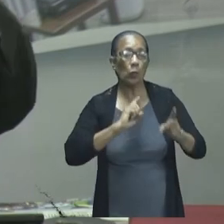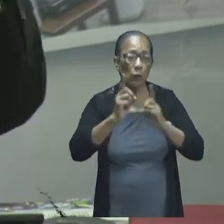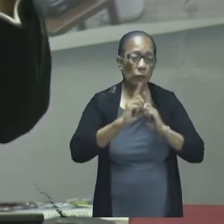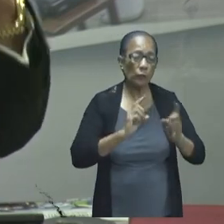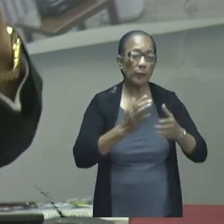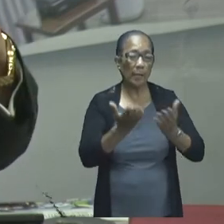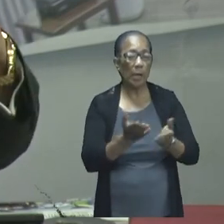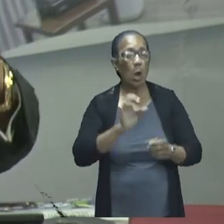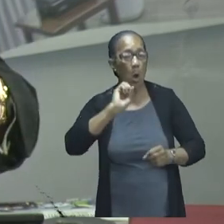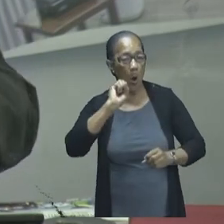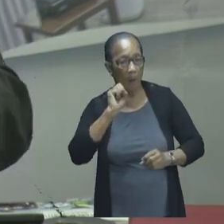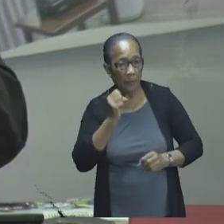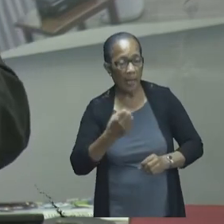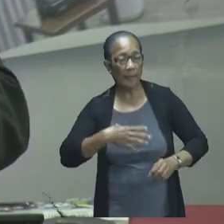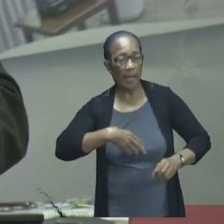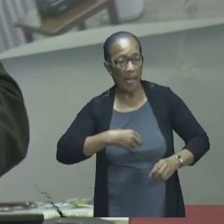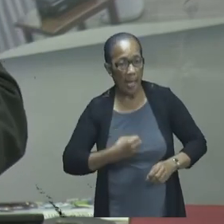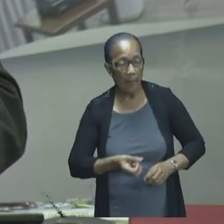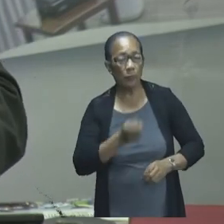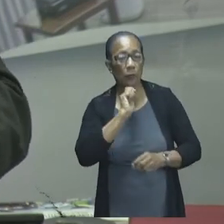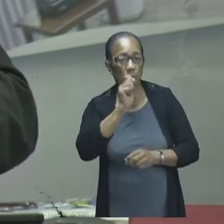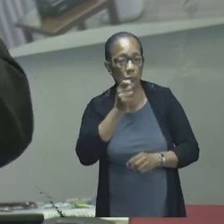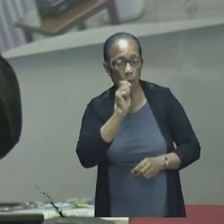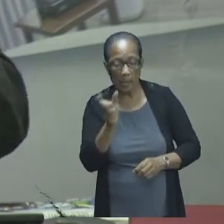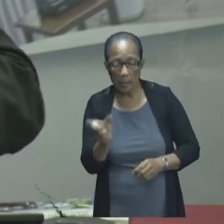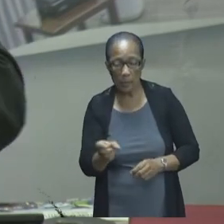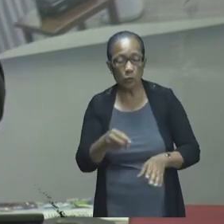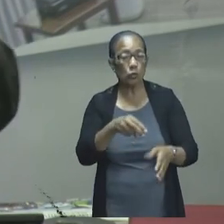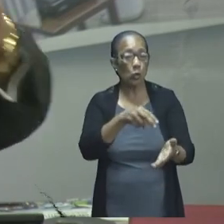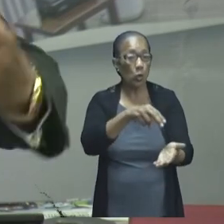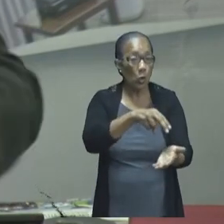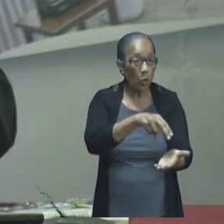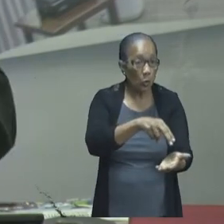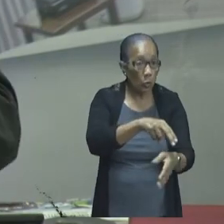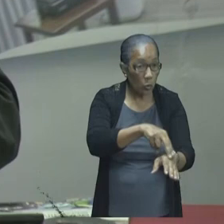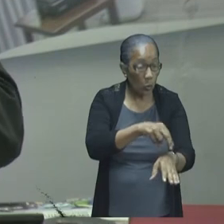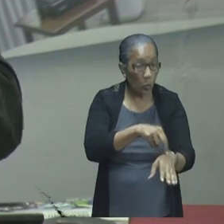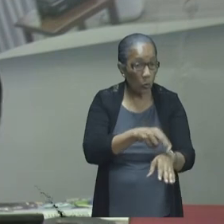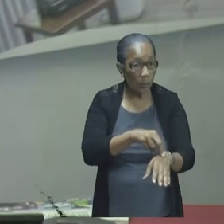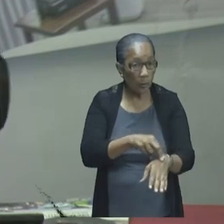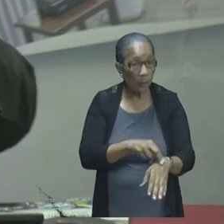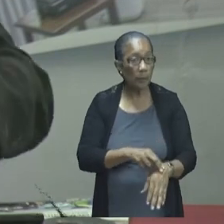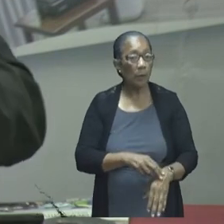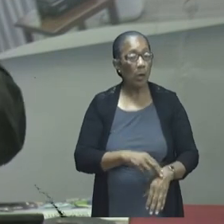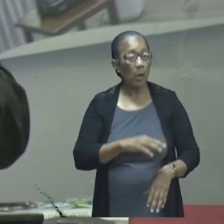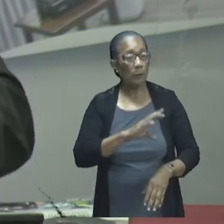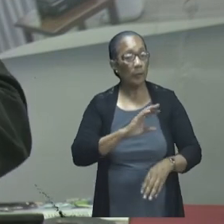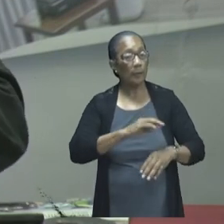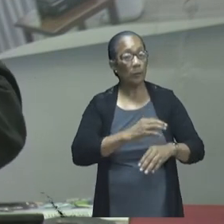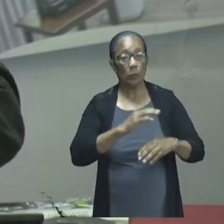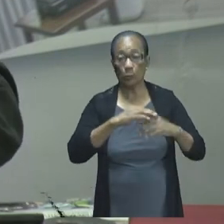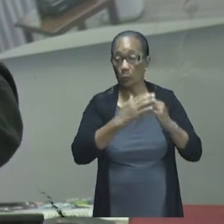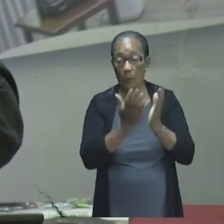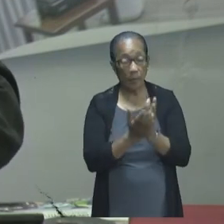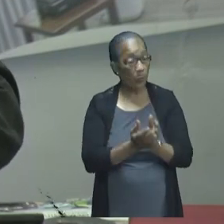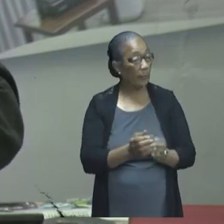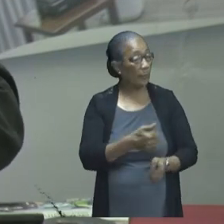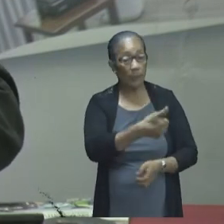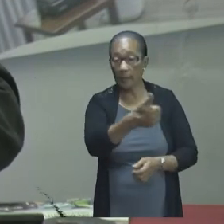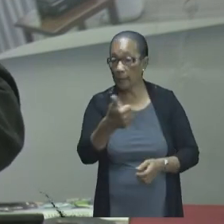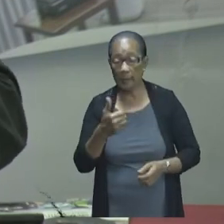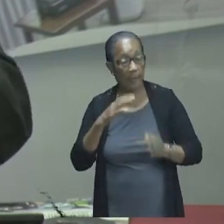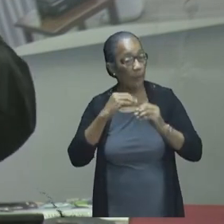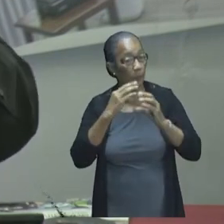journalisten ook nodig het zijn mensen die hard werken de met zijn mes ook die alle ruimte willen zet zijn mensen doet met iedereen willen praten daar staat op